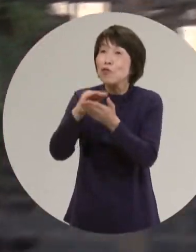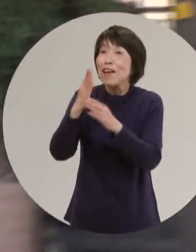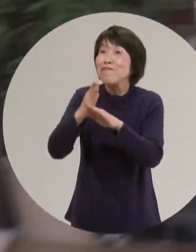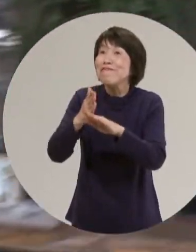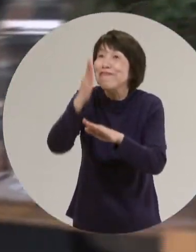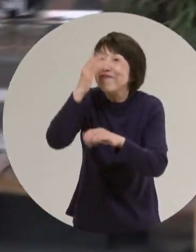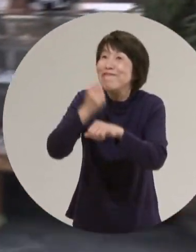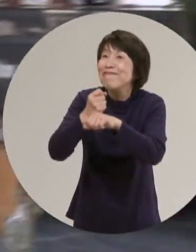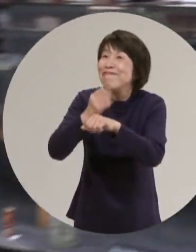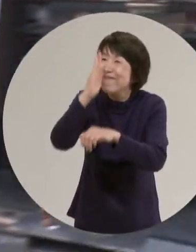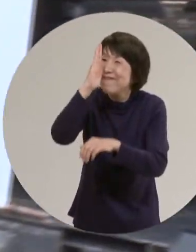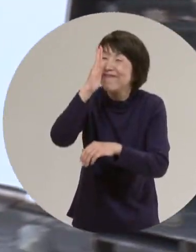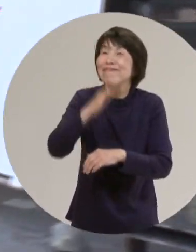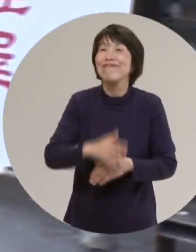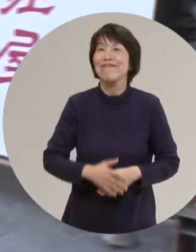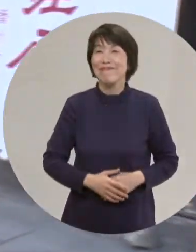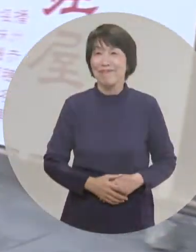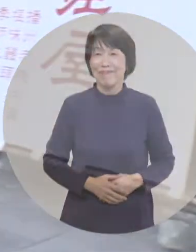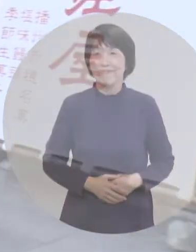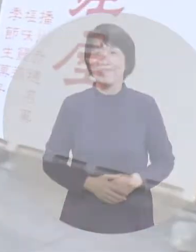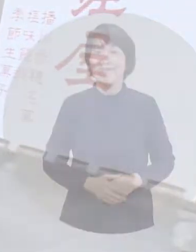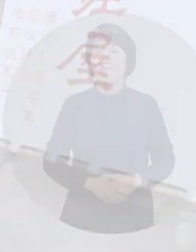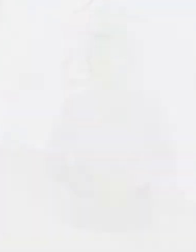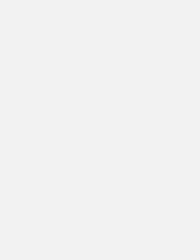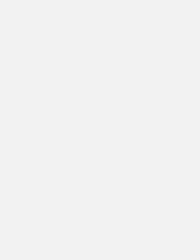うございました。